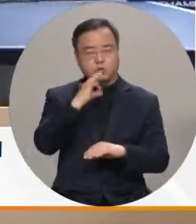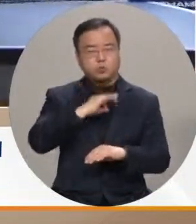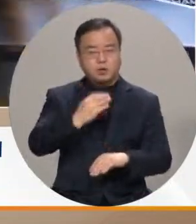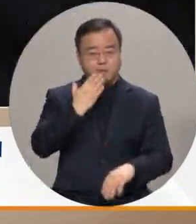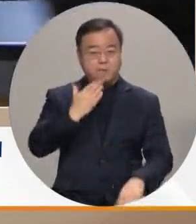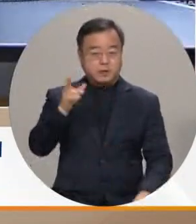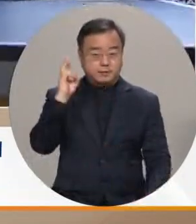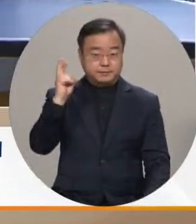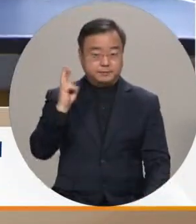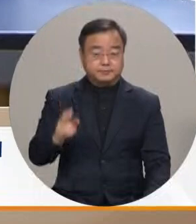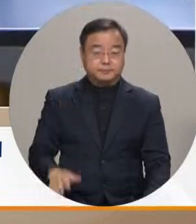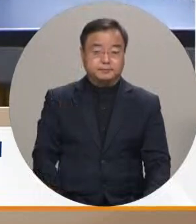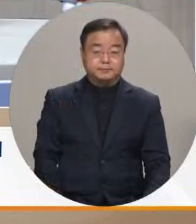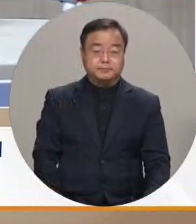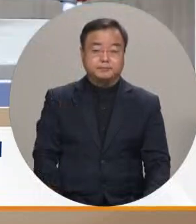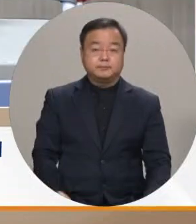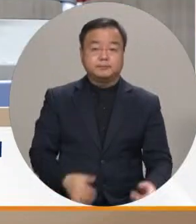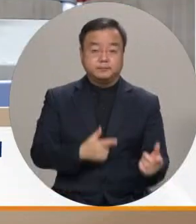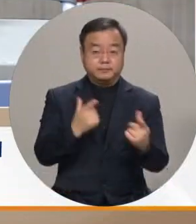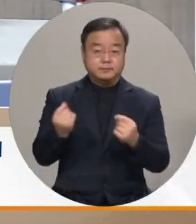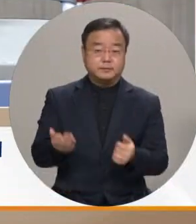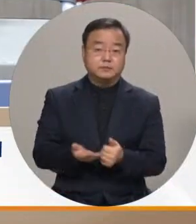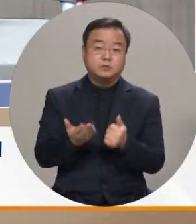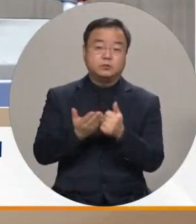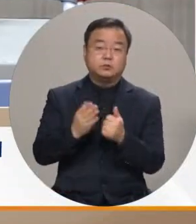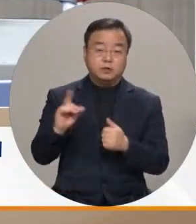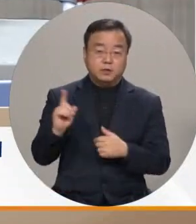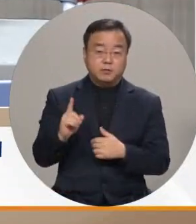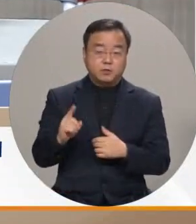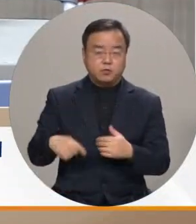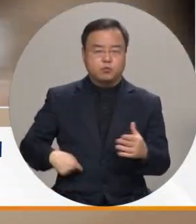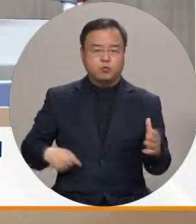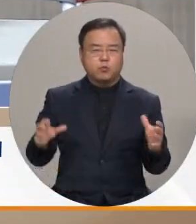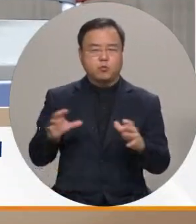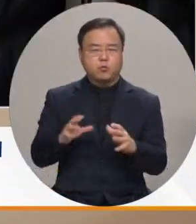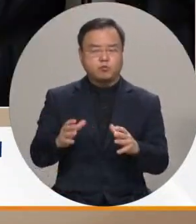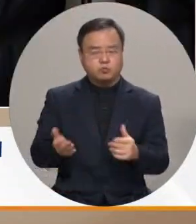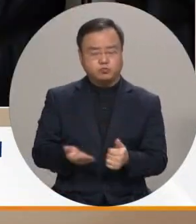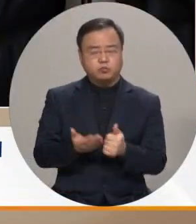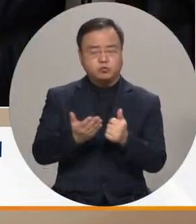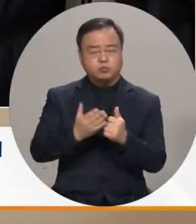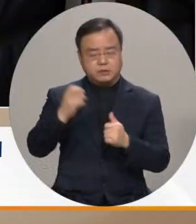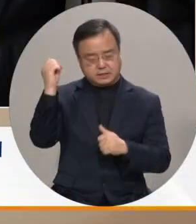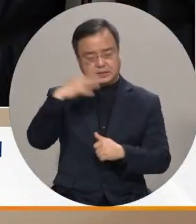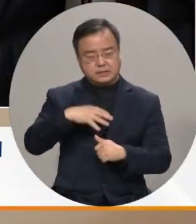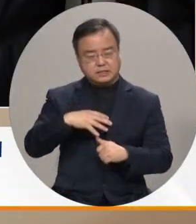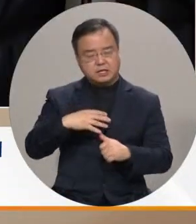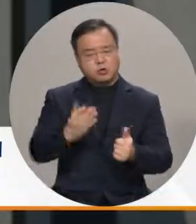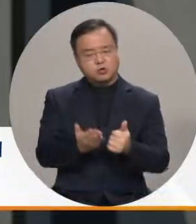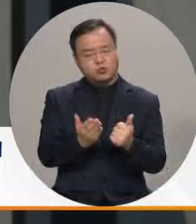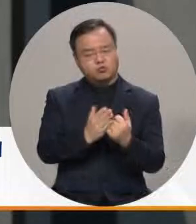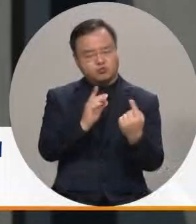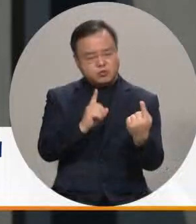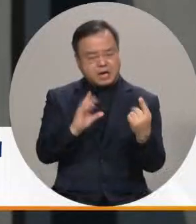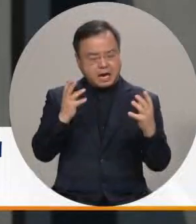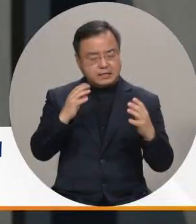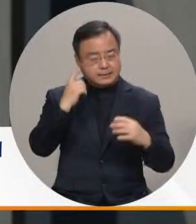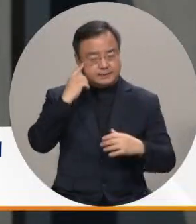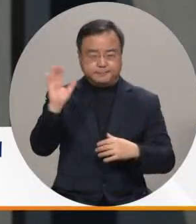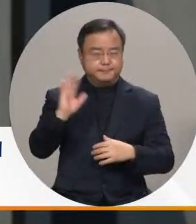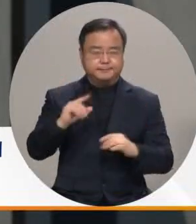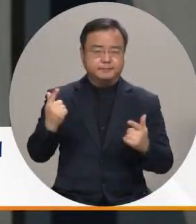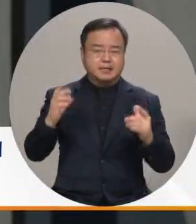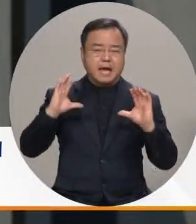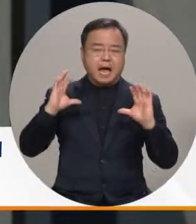있습니다음 공동 유가에서는 아이들을 단순한 교육의 대상으로 보지 않습니다 그래서 아이들 안에 자신의 무한한